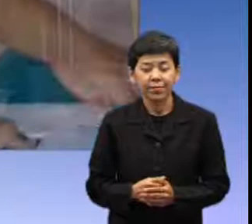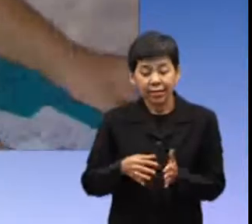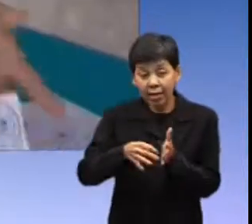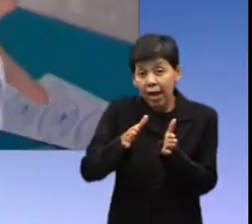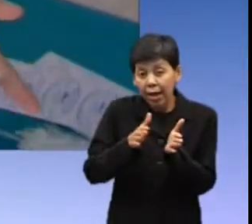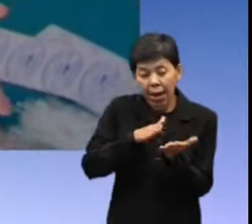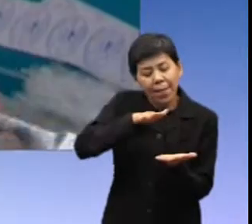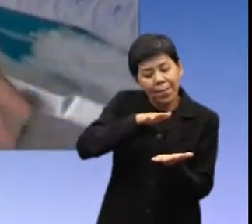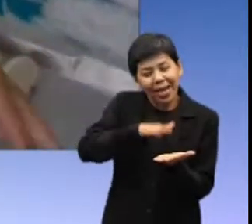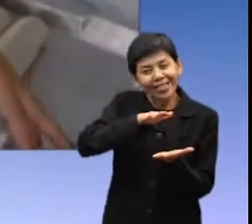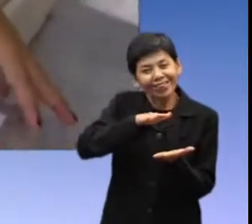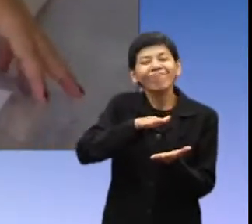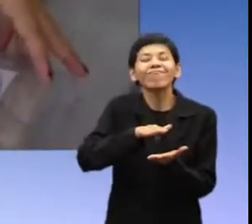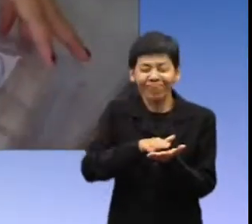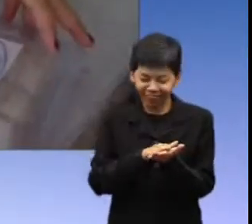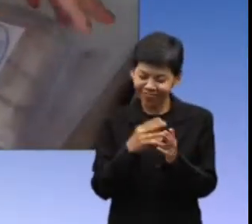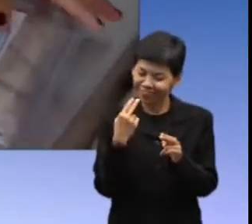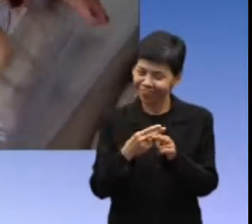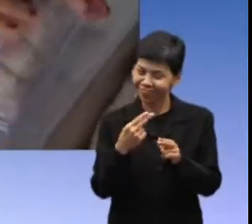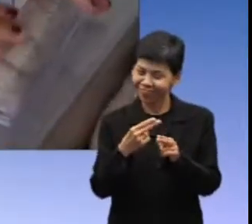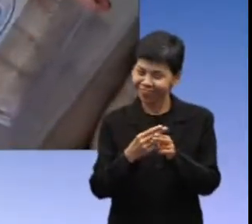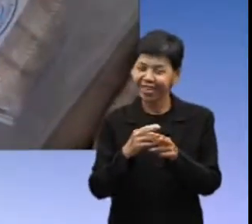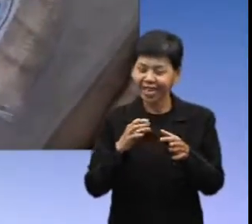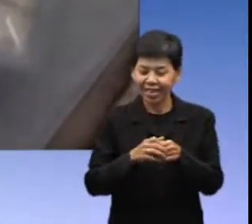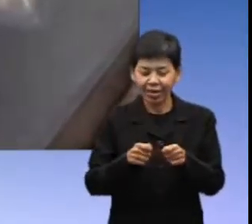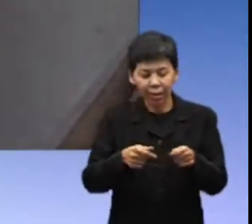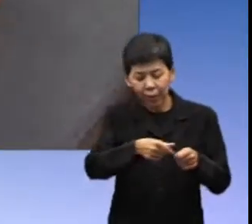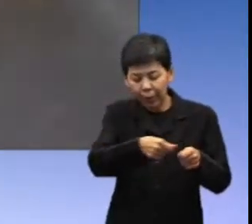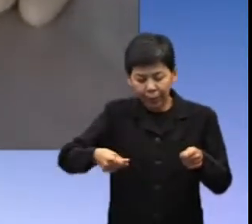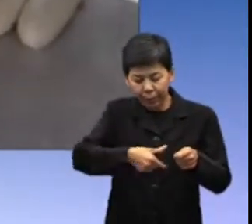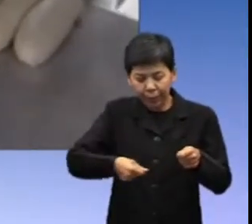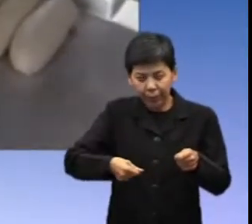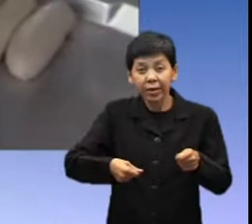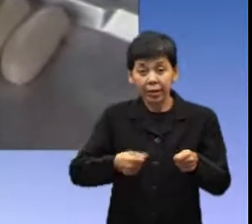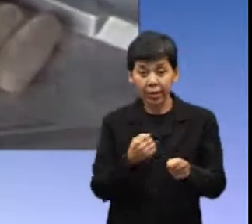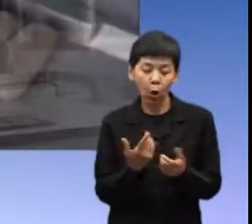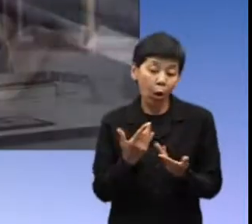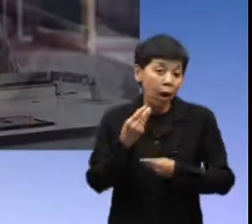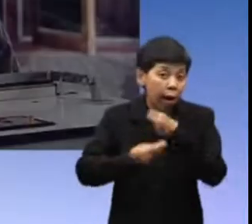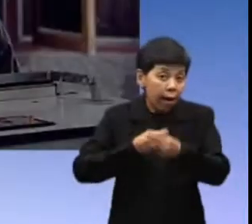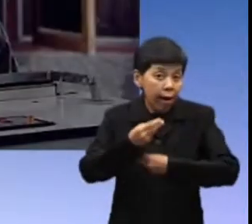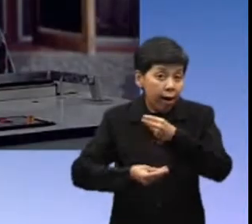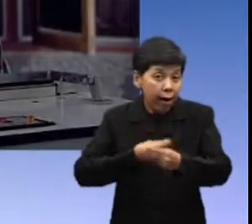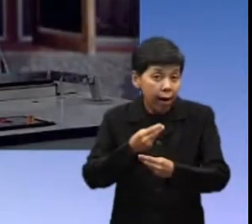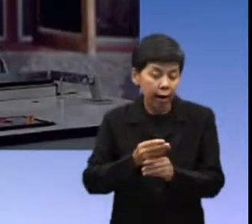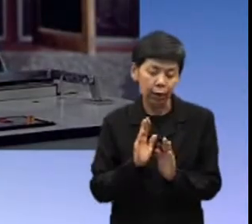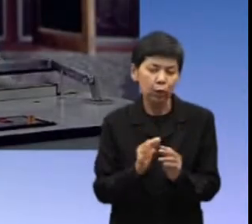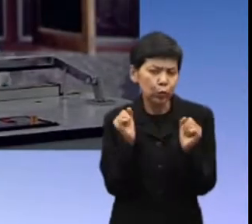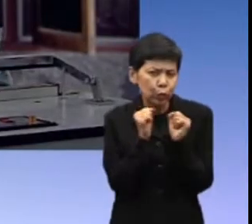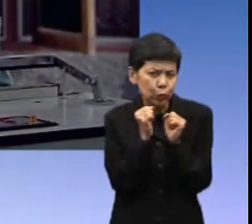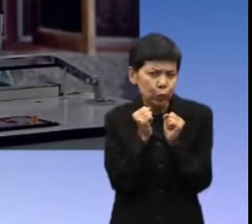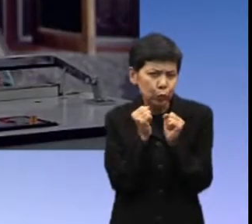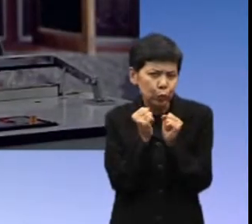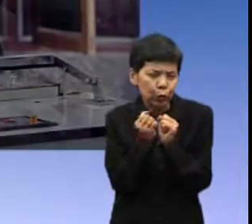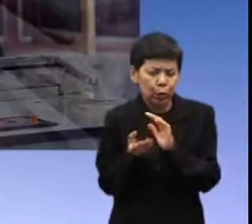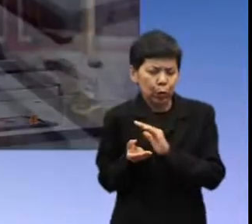ติดสติ๊กเกอร์ไส้กรอกปลาเศรษฐีแล้วใช้เครื่องปิดบรรจุภัณฑ์ให้เรียบร้อยระหว่างรอส่งจำหน่ายให้เก็บไว้